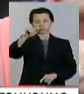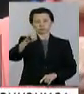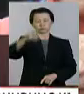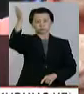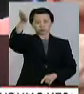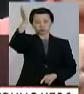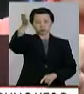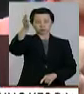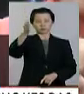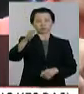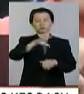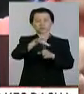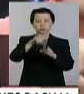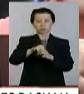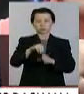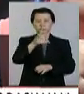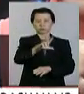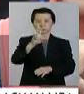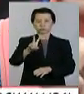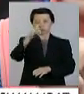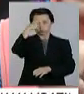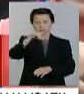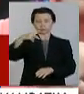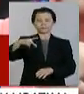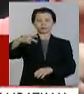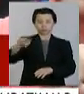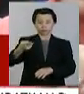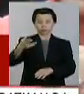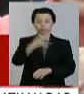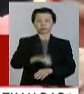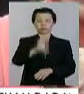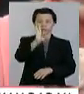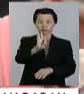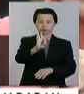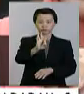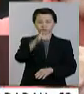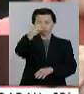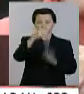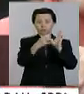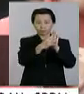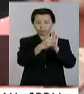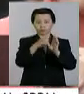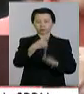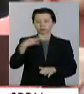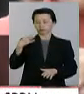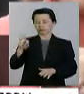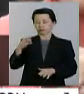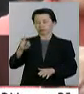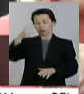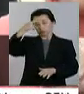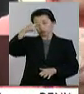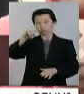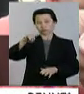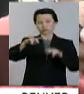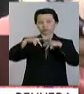ceramah diadakan, yang mana melibatkan 32 untuk Pakatan Harapan, 9 untuk PAS dan juga 19 untuk